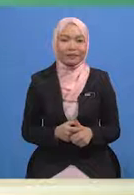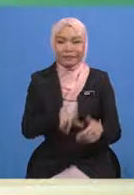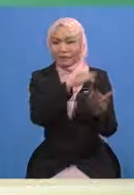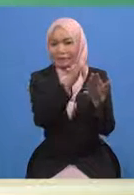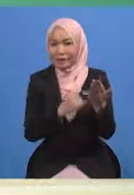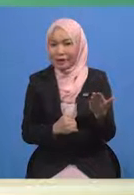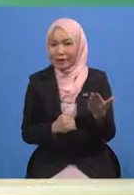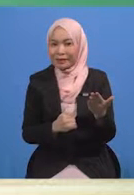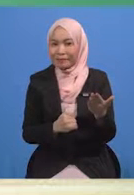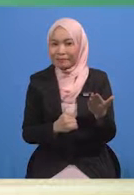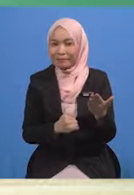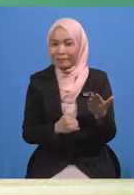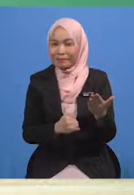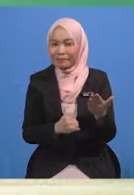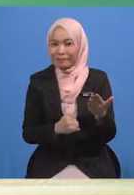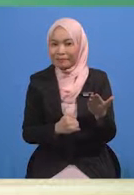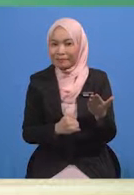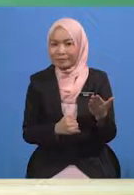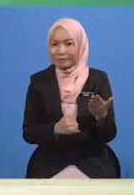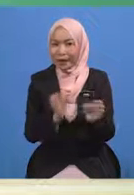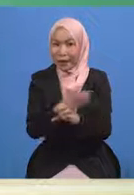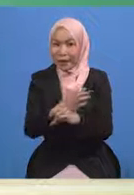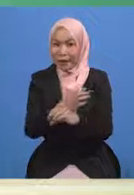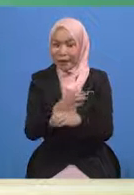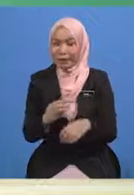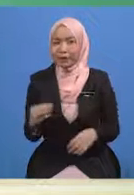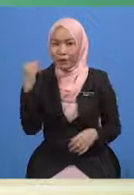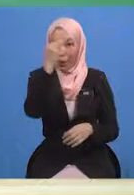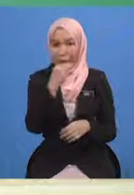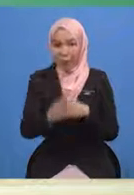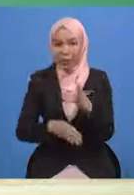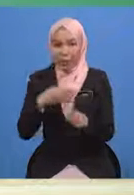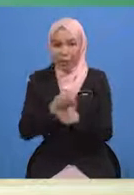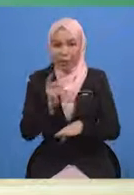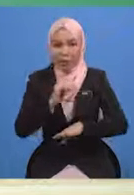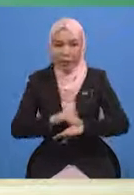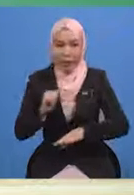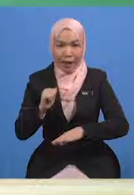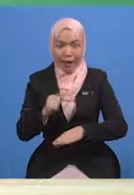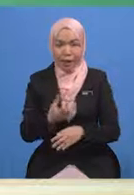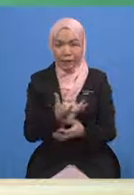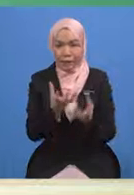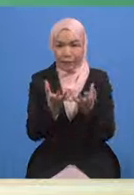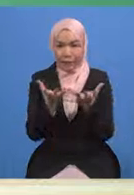lakarkan kedudukan bentuk muka bumi di atas pinggan